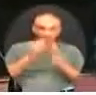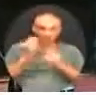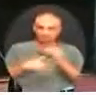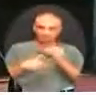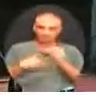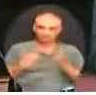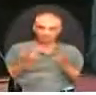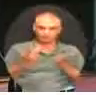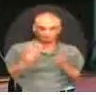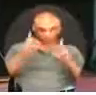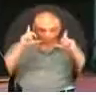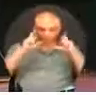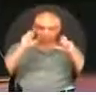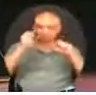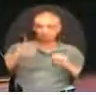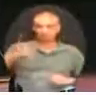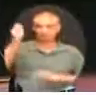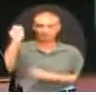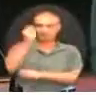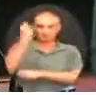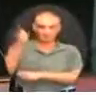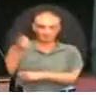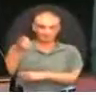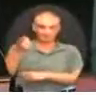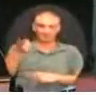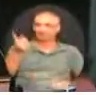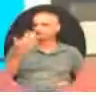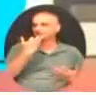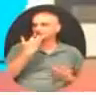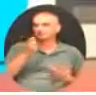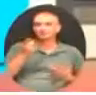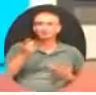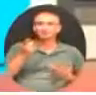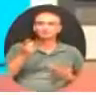בסוף יתגלם לכדי הפוטו-אופ של השרה מירי רגב. לא, צריך לומר שהיא הסבירה